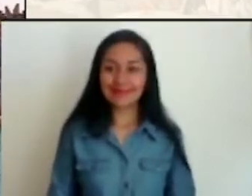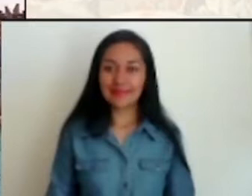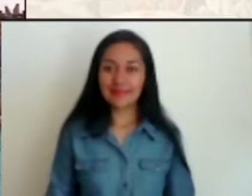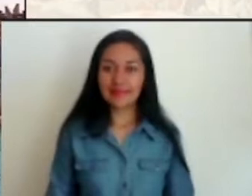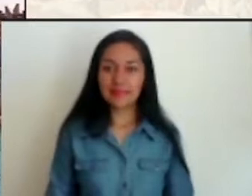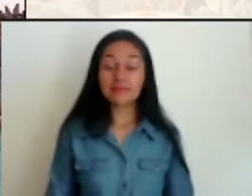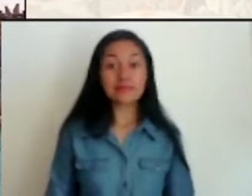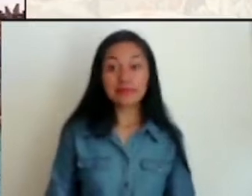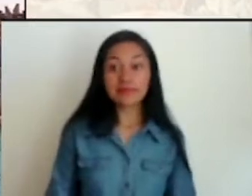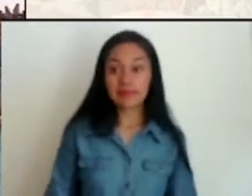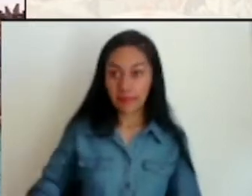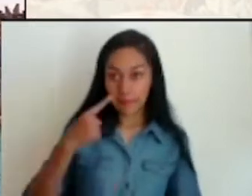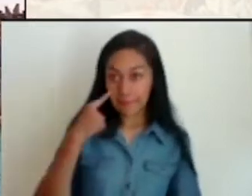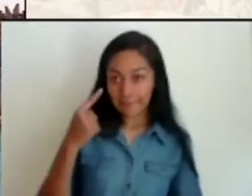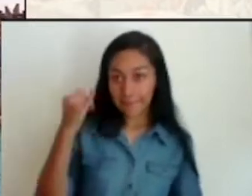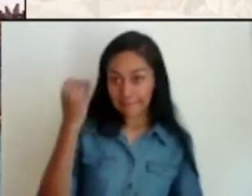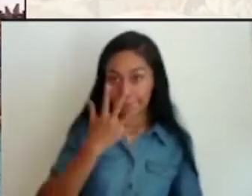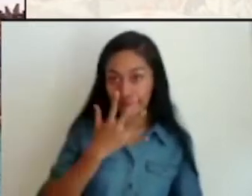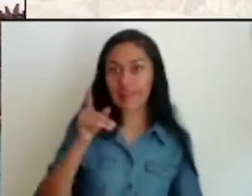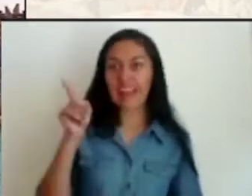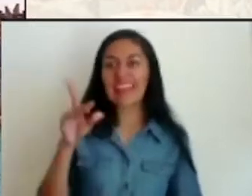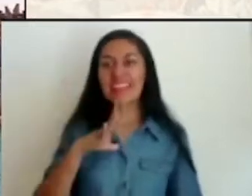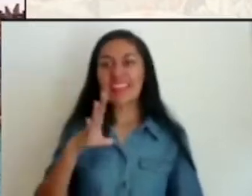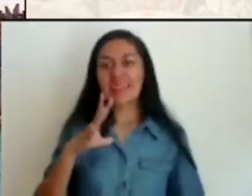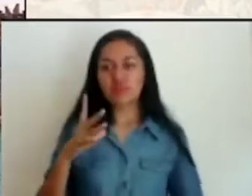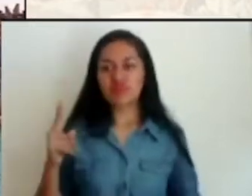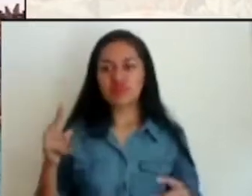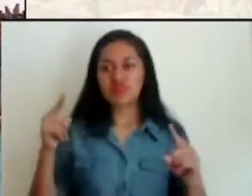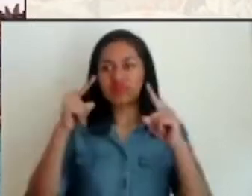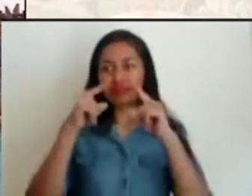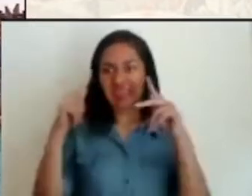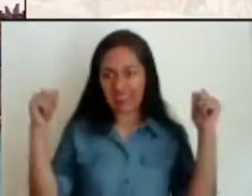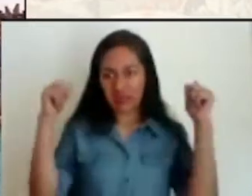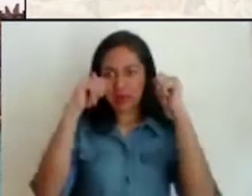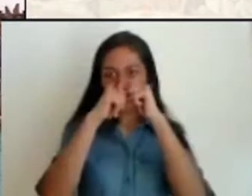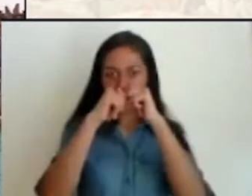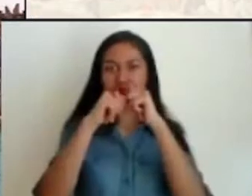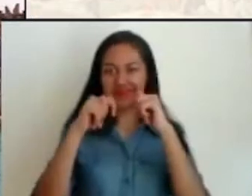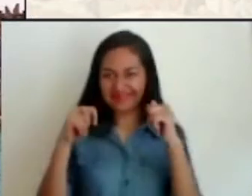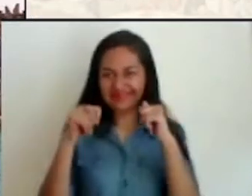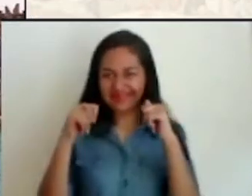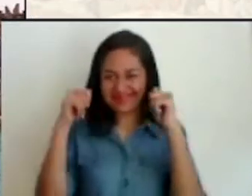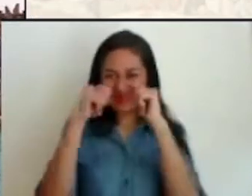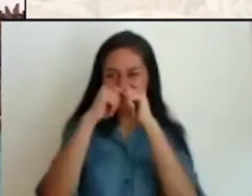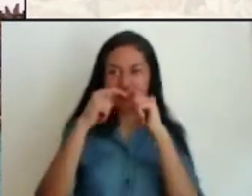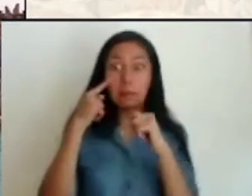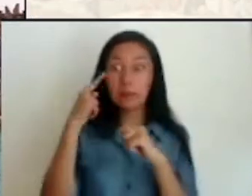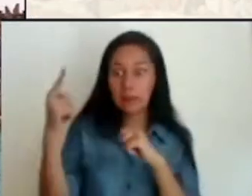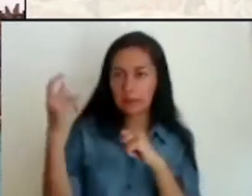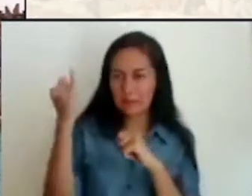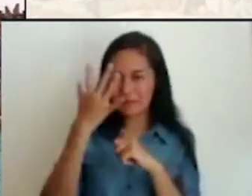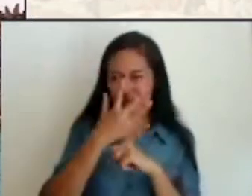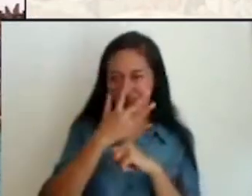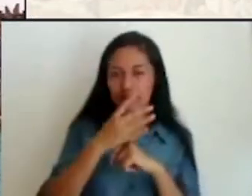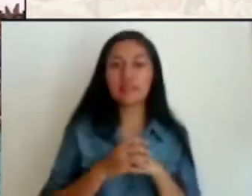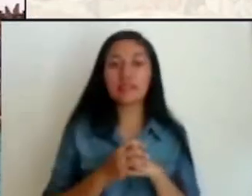Come si vede, il templo rappresentato nella moneda non tiene nada che vedere con il Redentor di Palladio, che è il che vediamo in questa diapositiva.